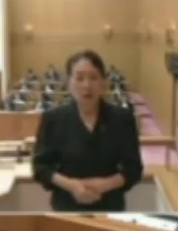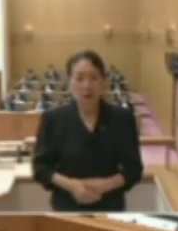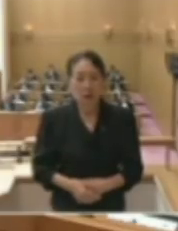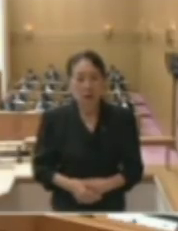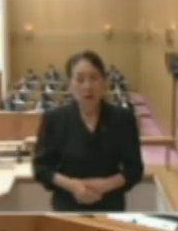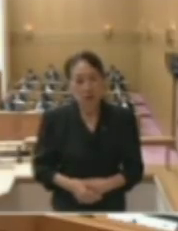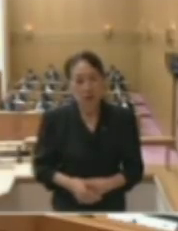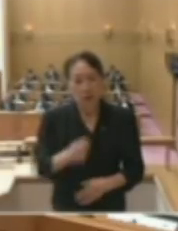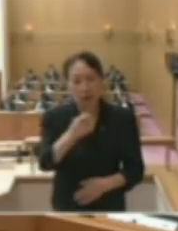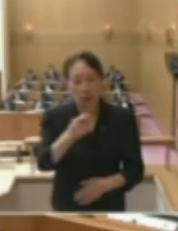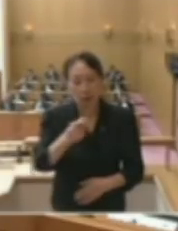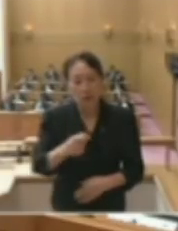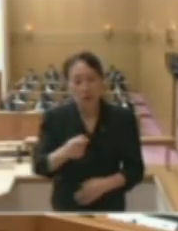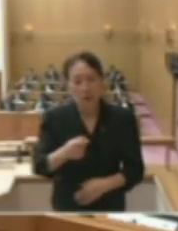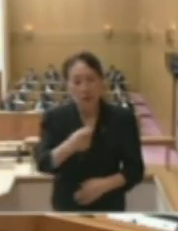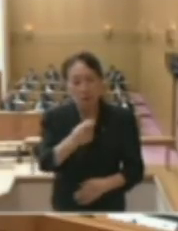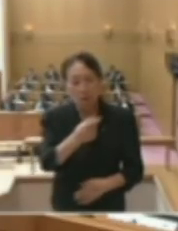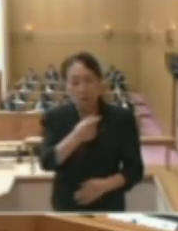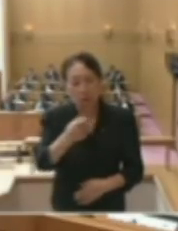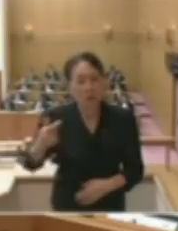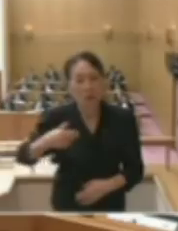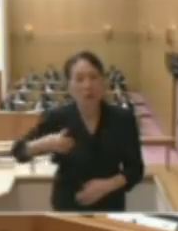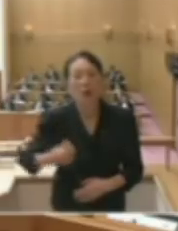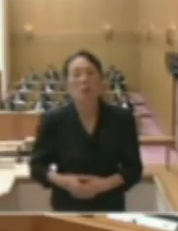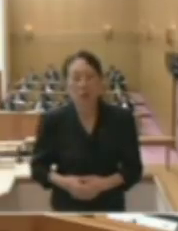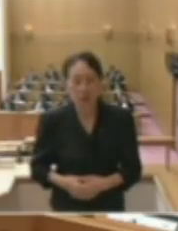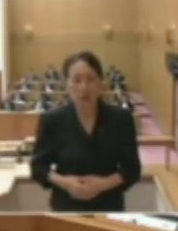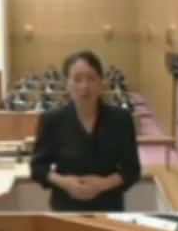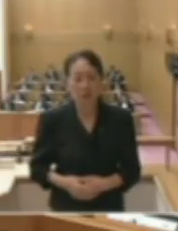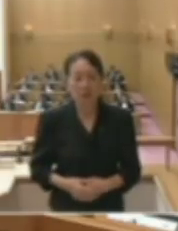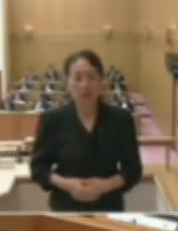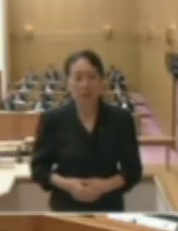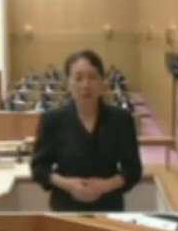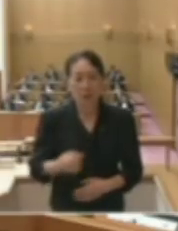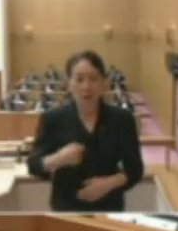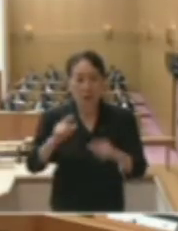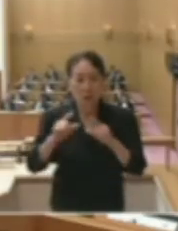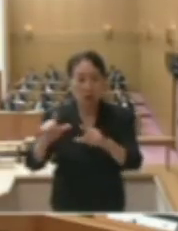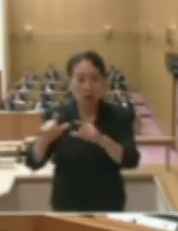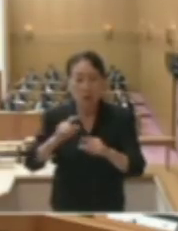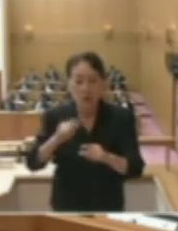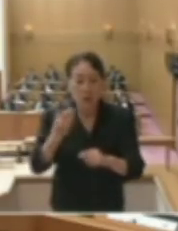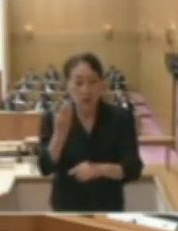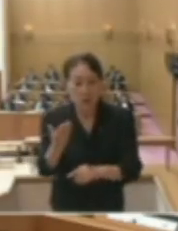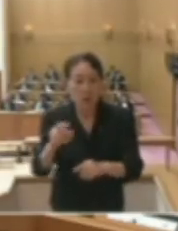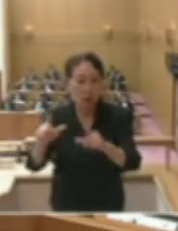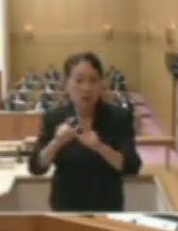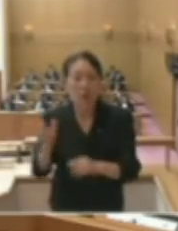ものであり、私の質問に全く答えてはおられません。そこで、以